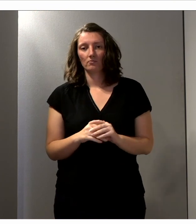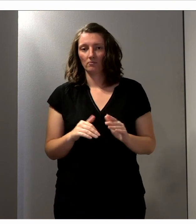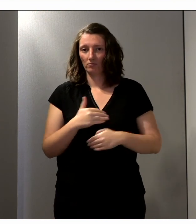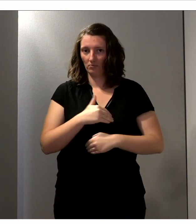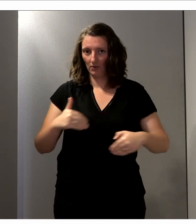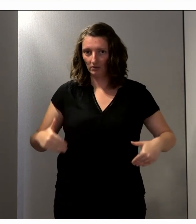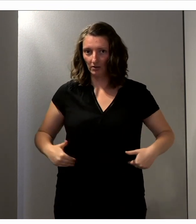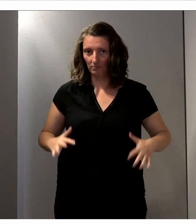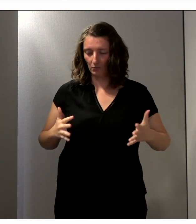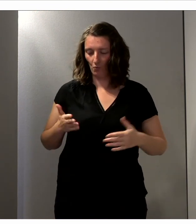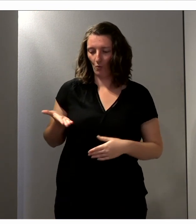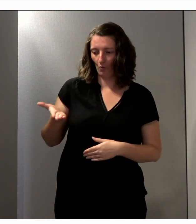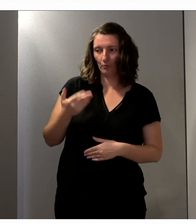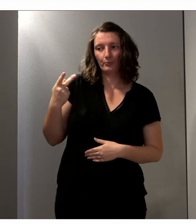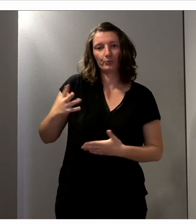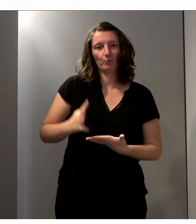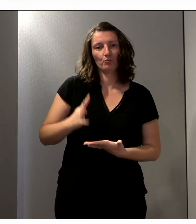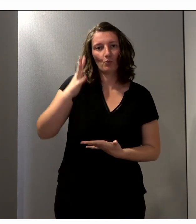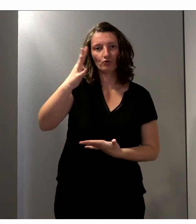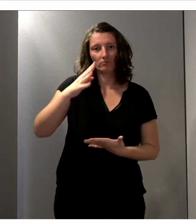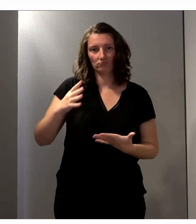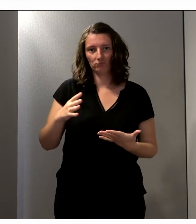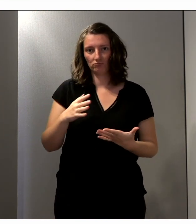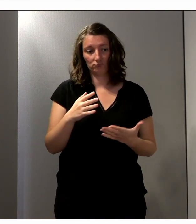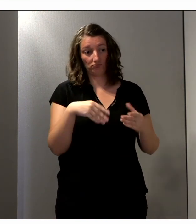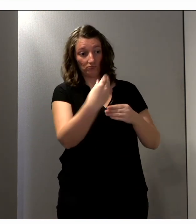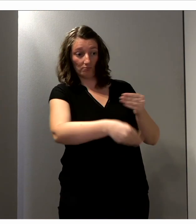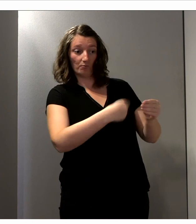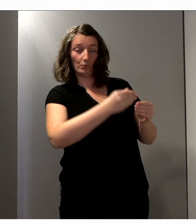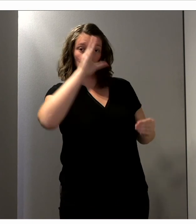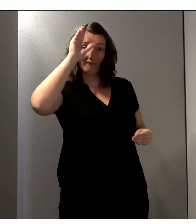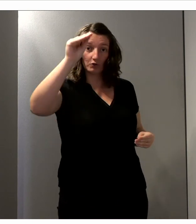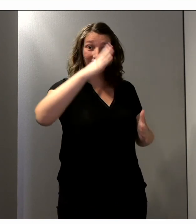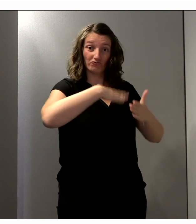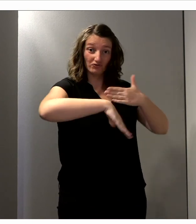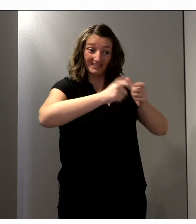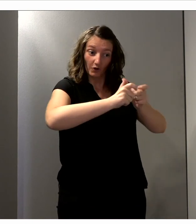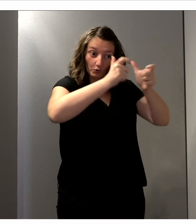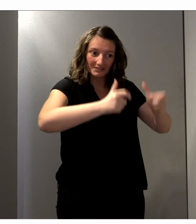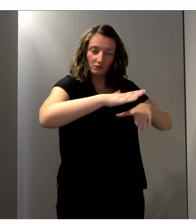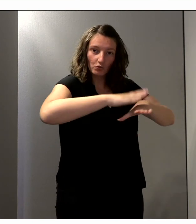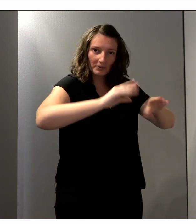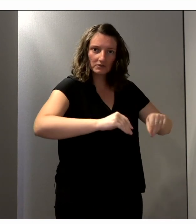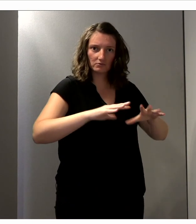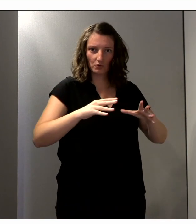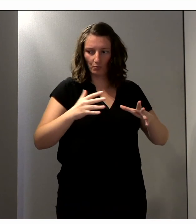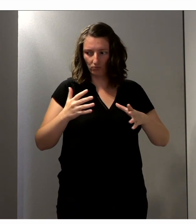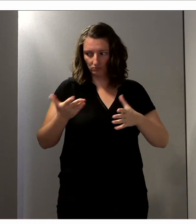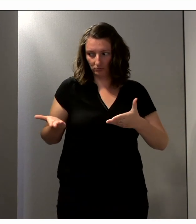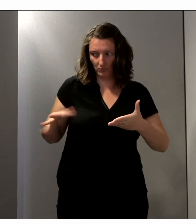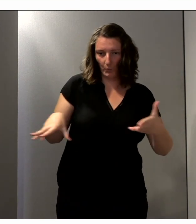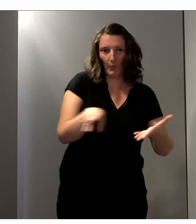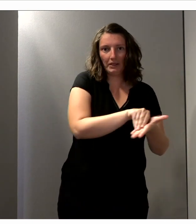faire pour exporter dans le monde du travail, c'est-à-dire dans l'entreprise, hein, il faut, c'est